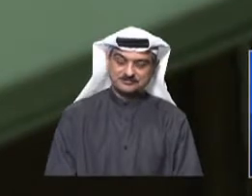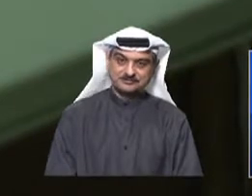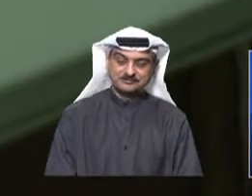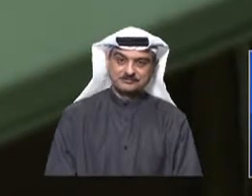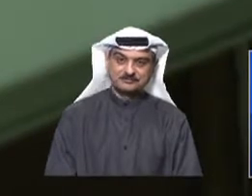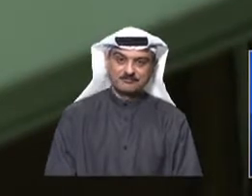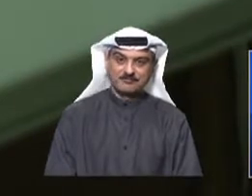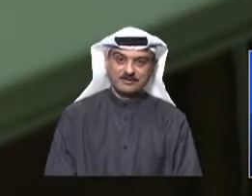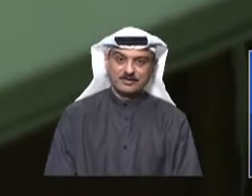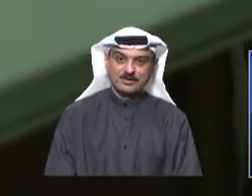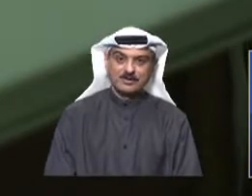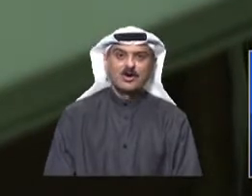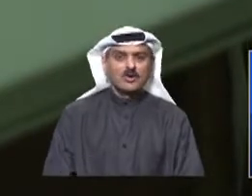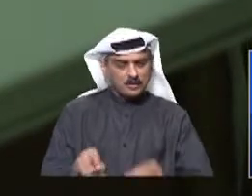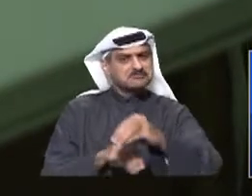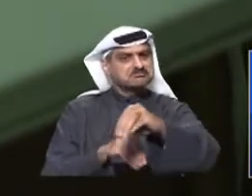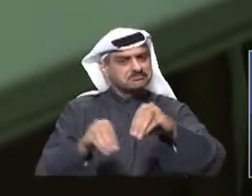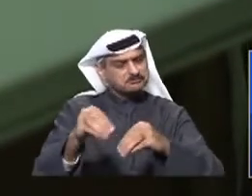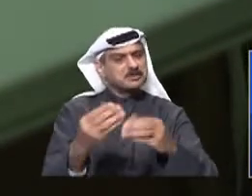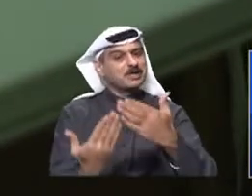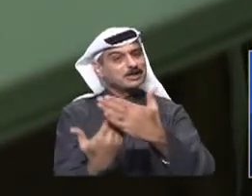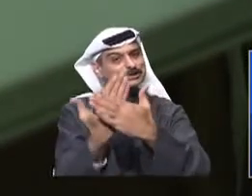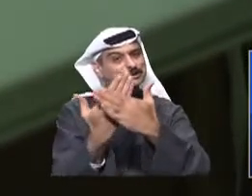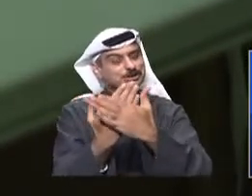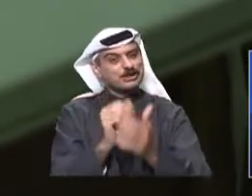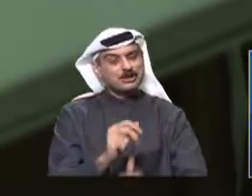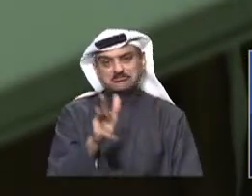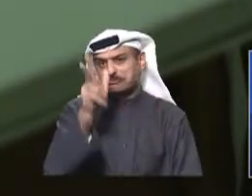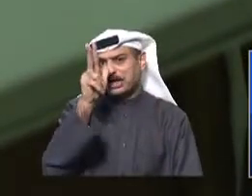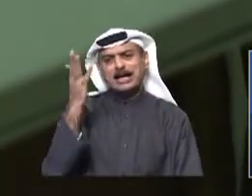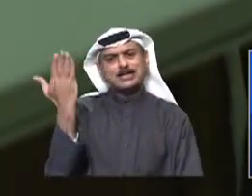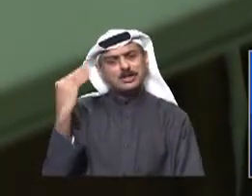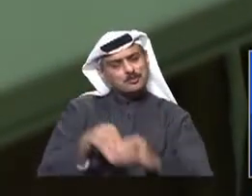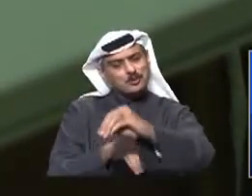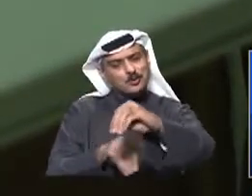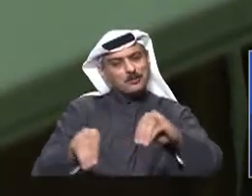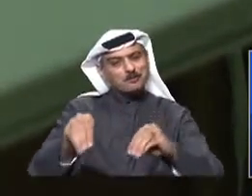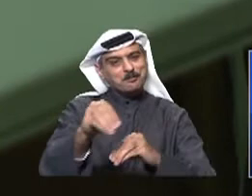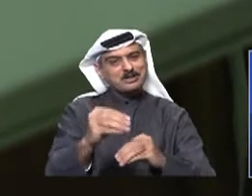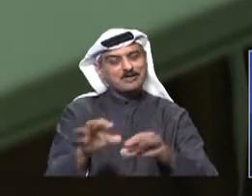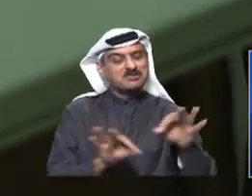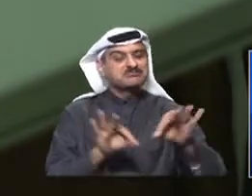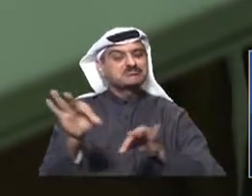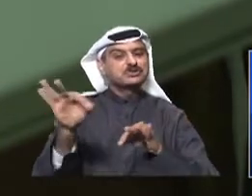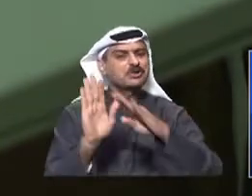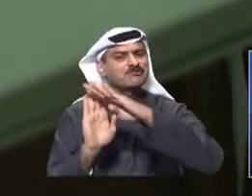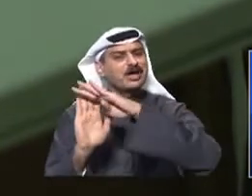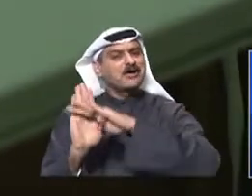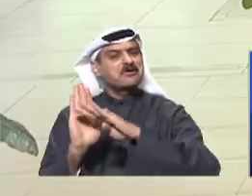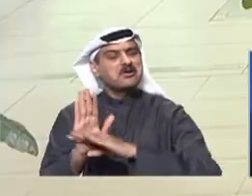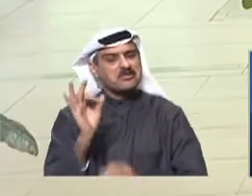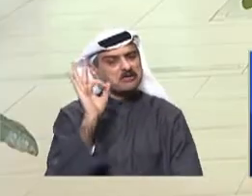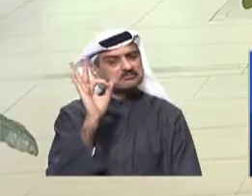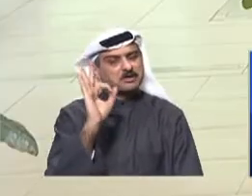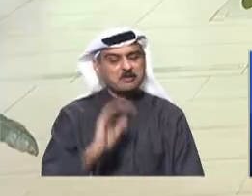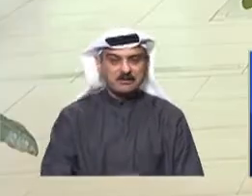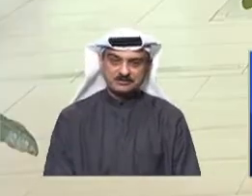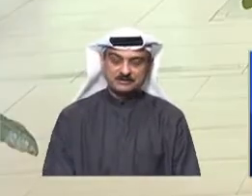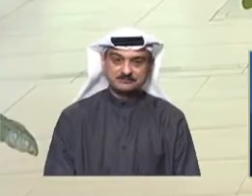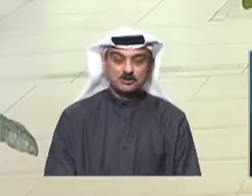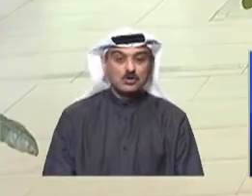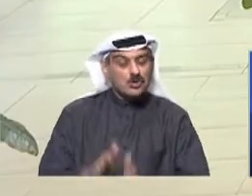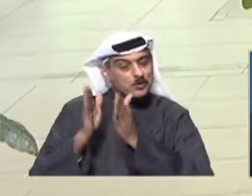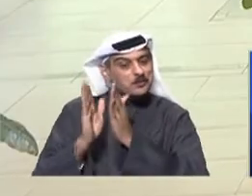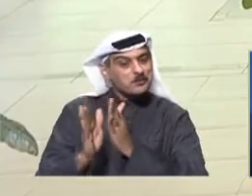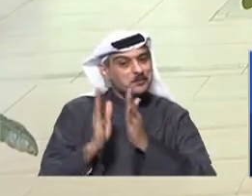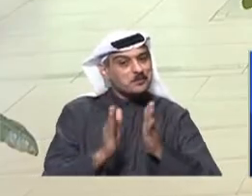ويجون هنا ويستبدلونها على النظام اللي احنا ماشيين عليه، الخطط اللي احنا ماشيين عليها. يعني احنا نكون مبلغينهم قبلها